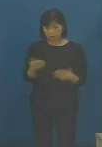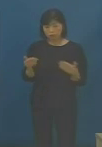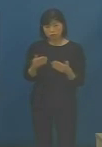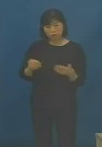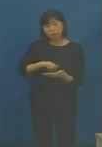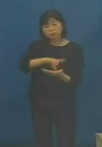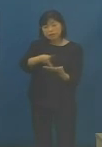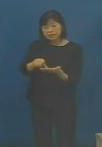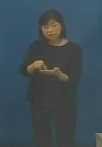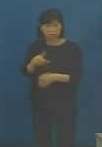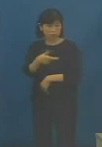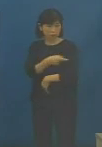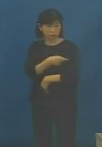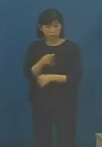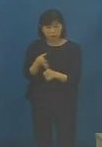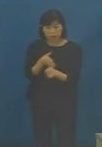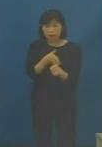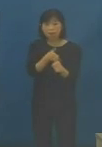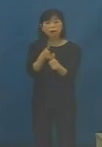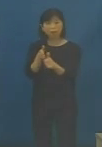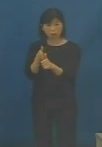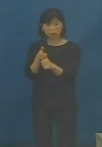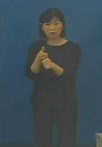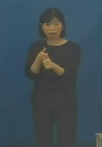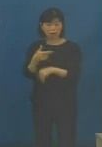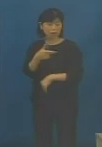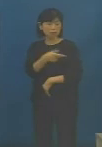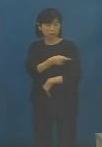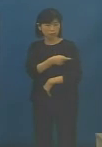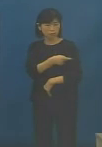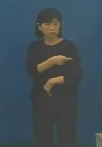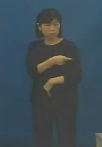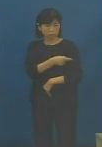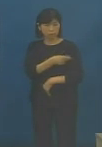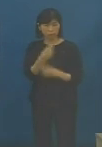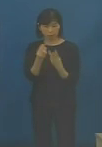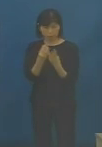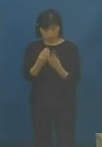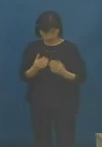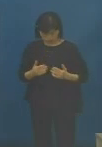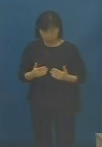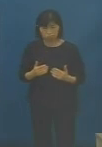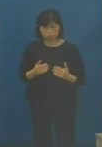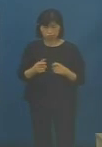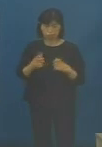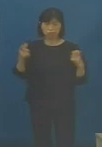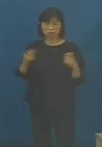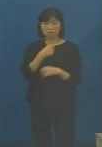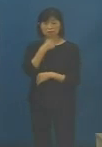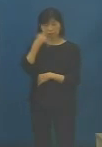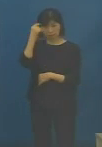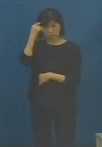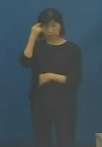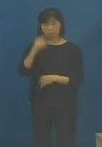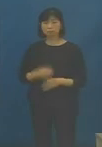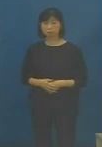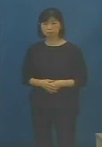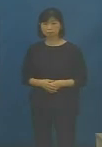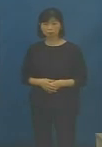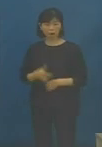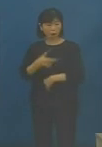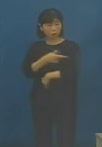てですね、接種のその供給能力というのを増やしていきたいと思います。また打ち手の問